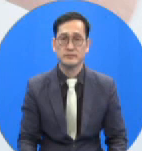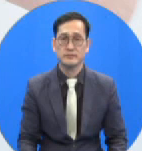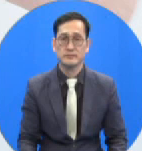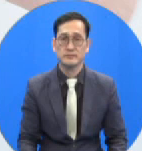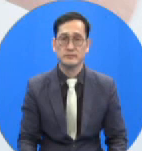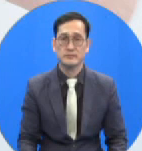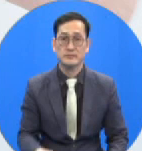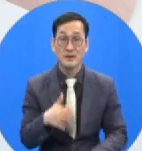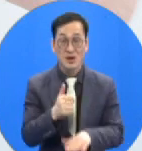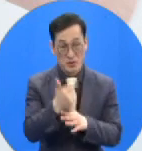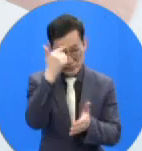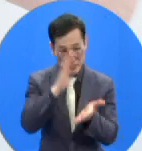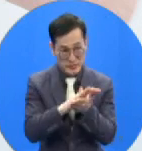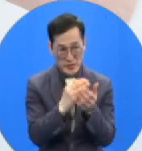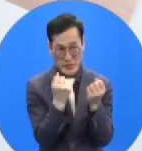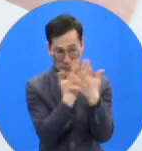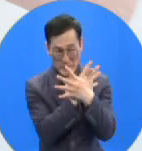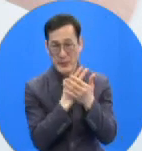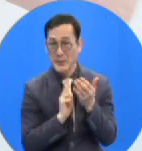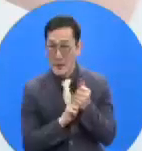들어오면 이게 손수무책 아닙니까?